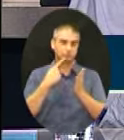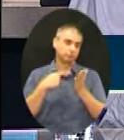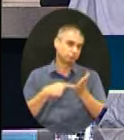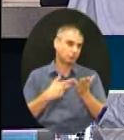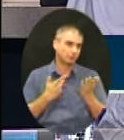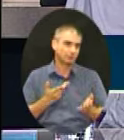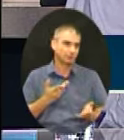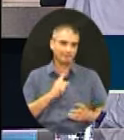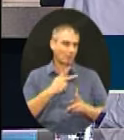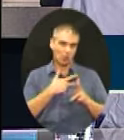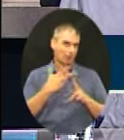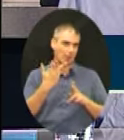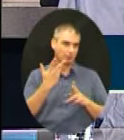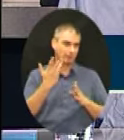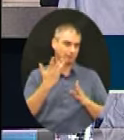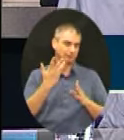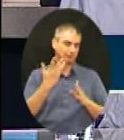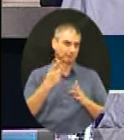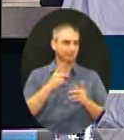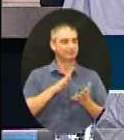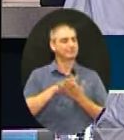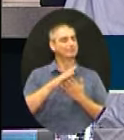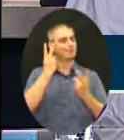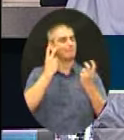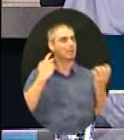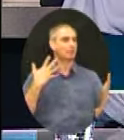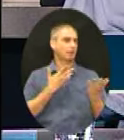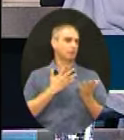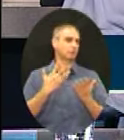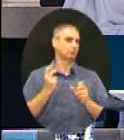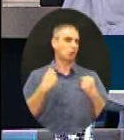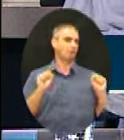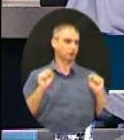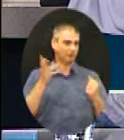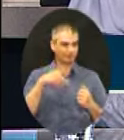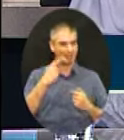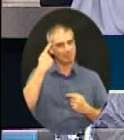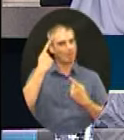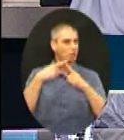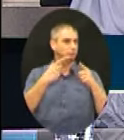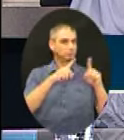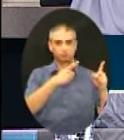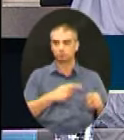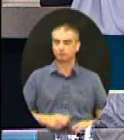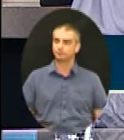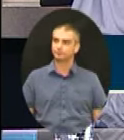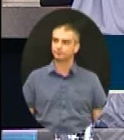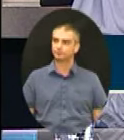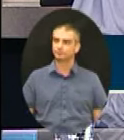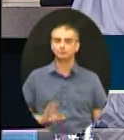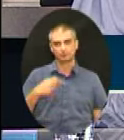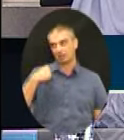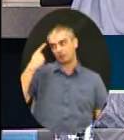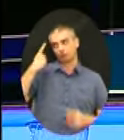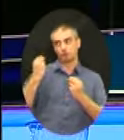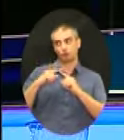ככה אוקיי דווקא ל לזרימה חופשית של מידע ולזריחה לי יש דעה